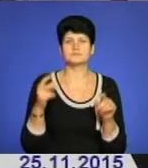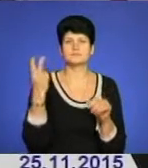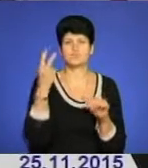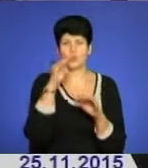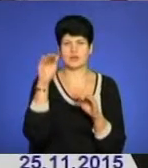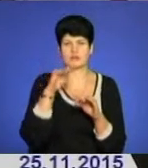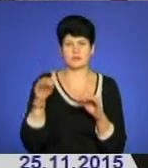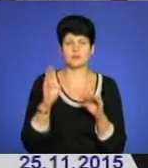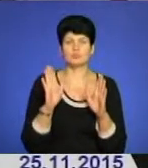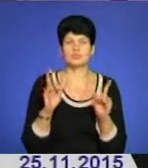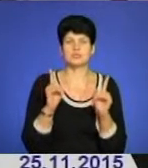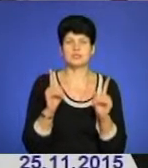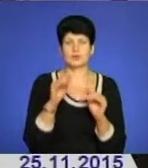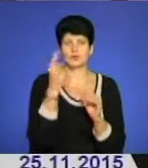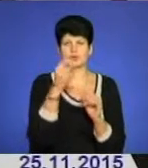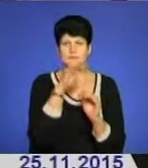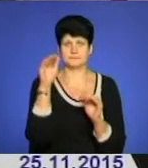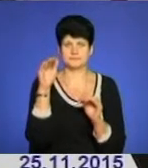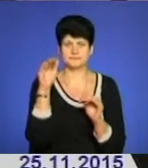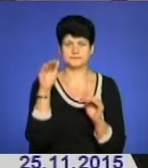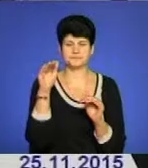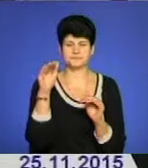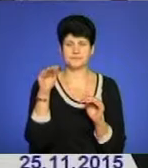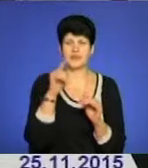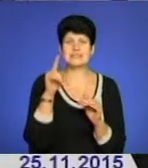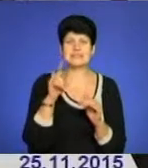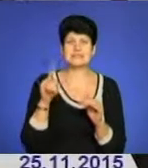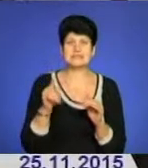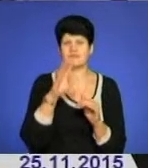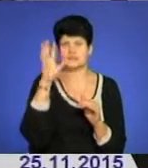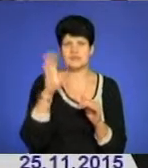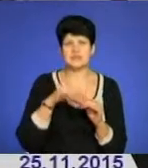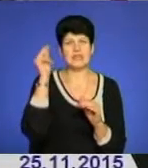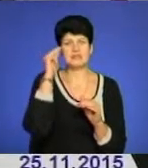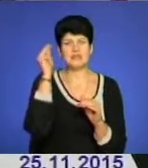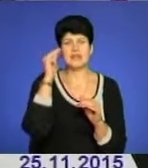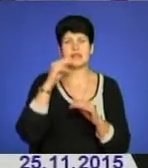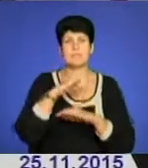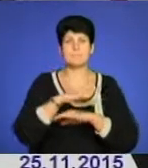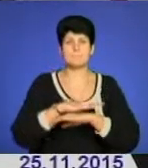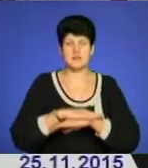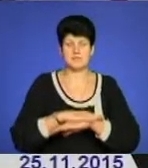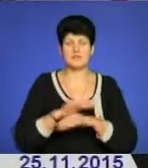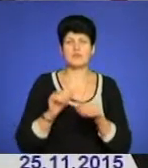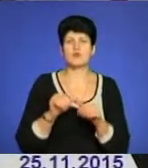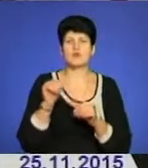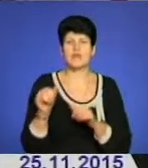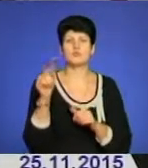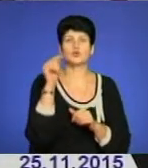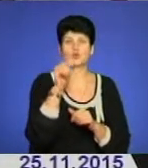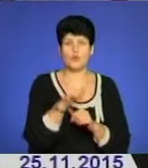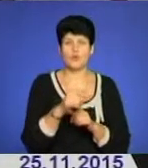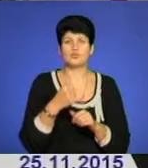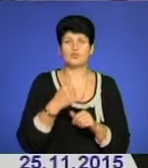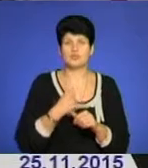дворівневих, у нас будуть лише тести однорівневі з всіх навчальних предметів. Крім того, в нас